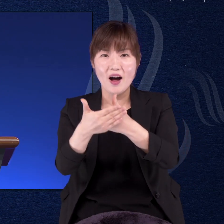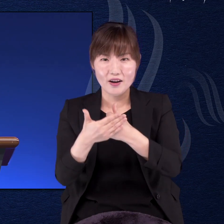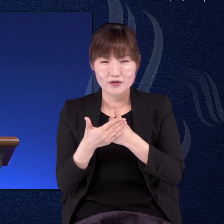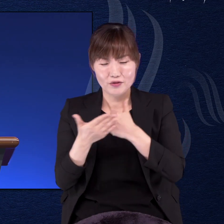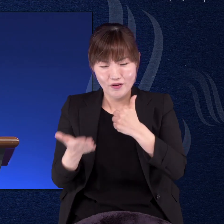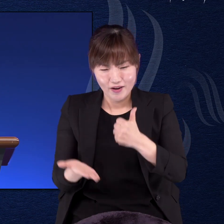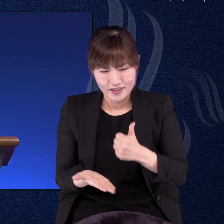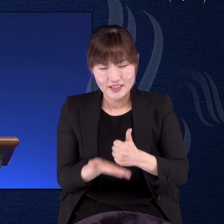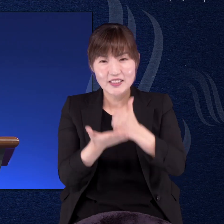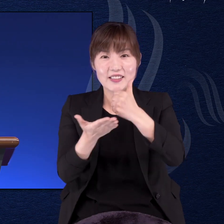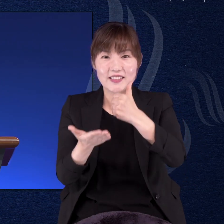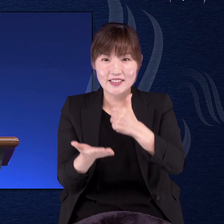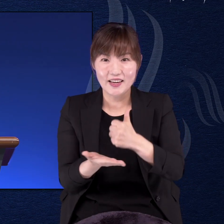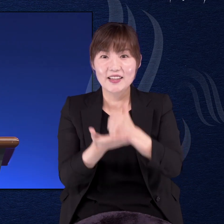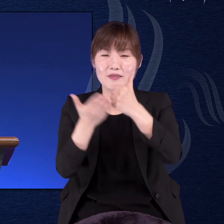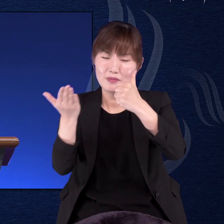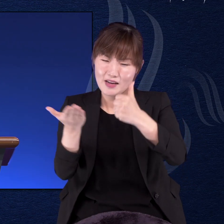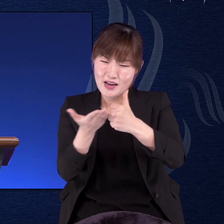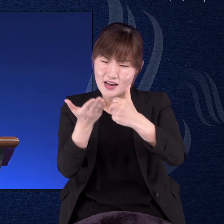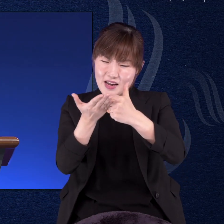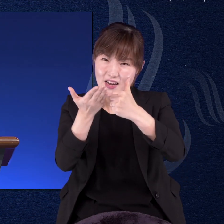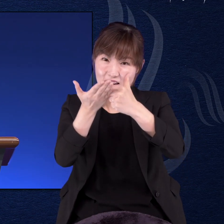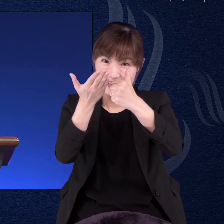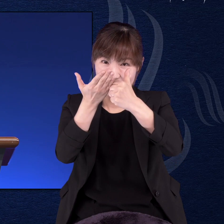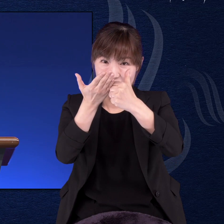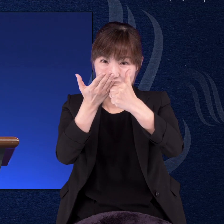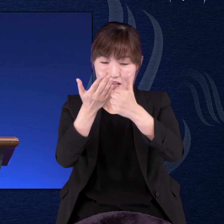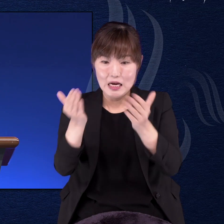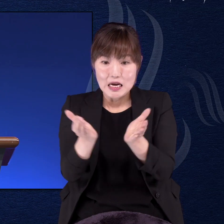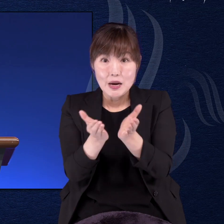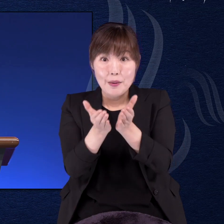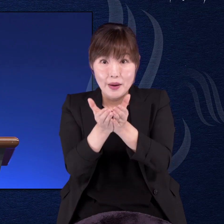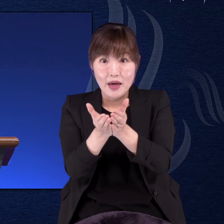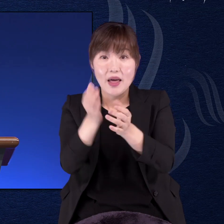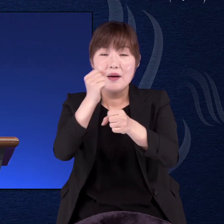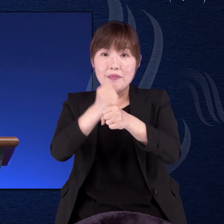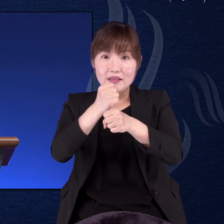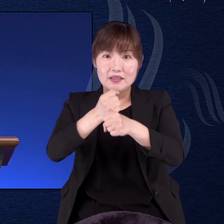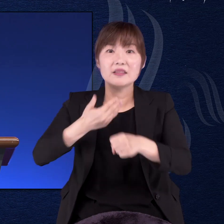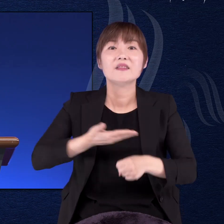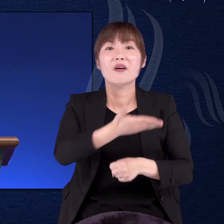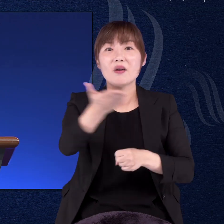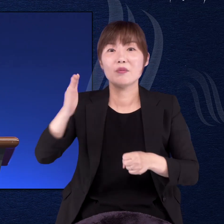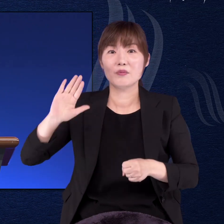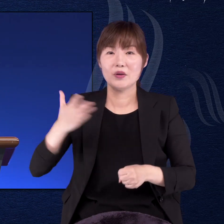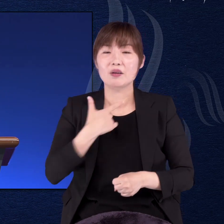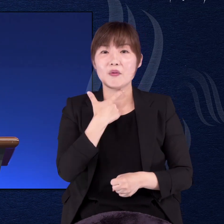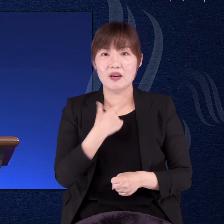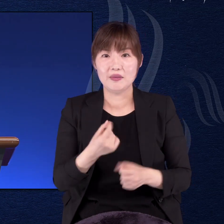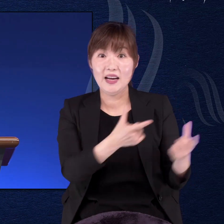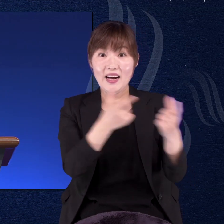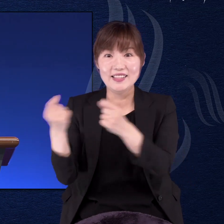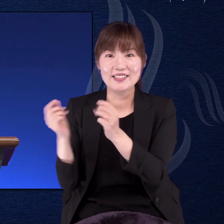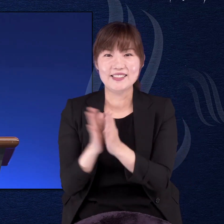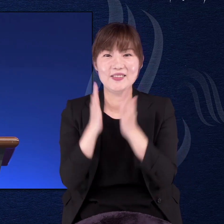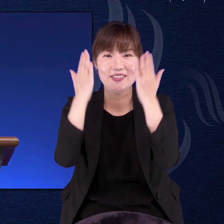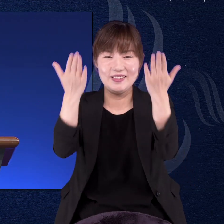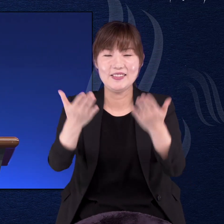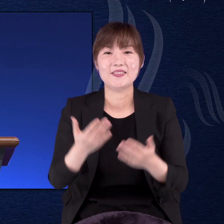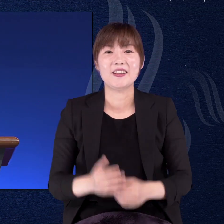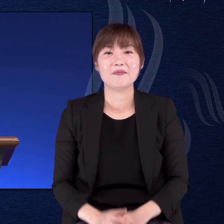격려해주면서 방주를 지을 수 있게 되면 좋겠습니다. 기도하겠습니다.